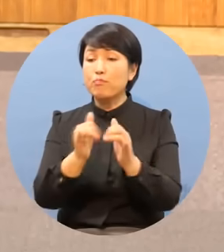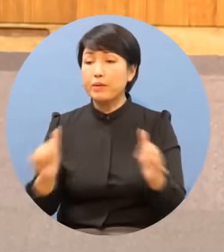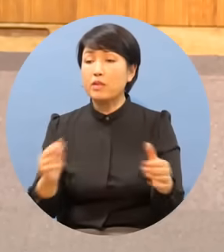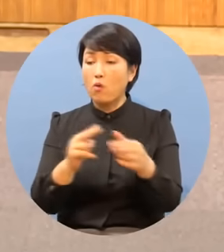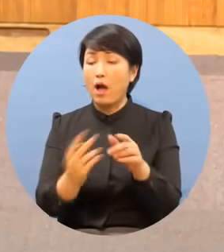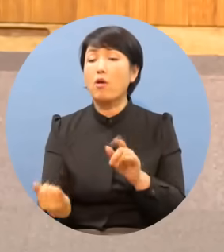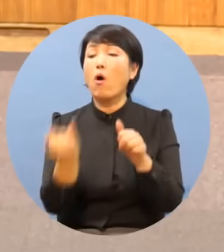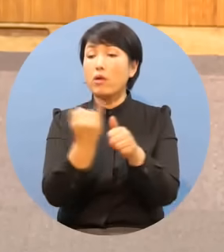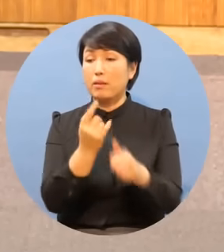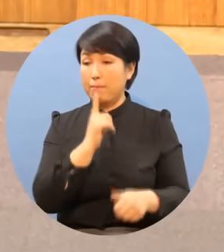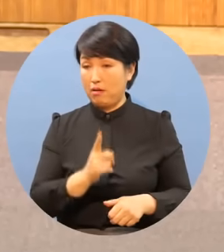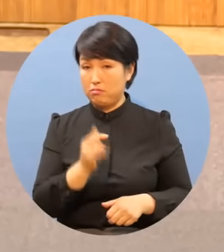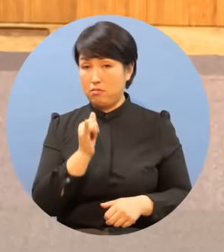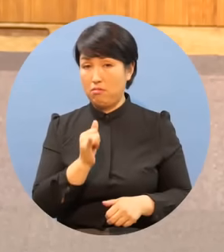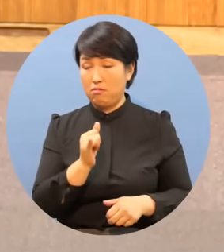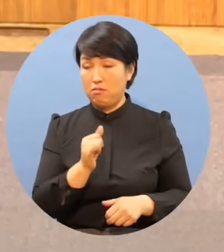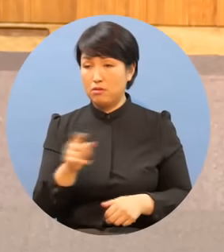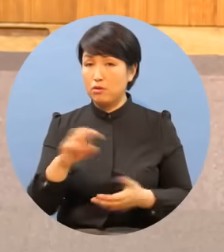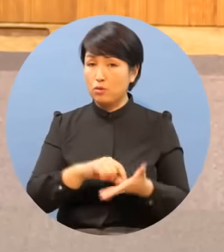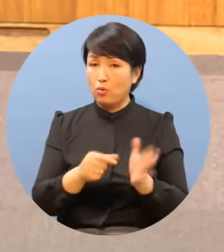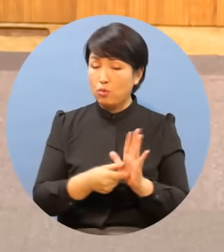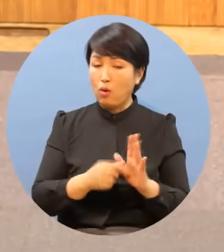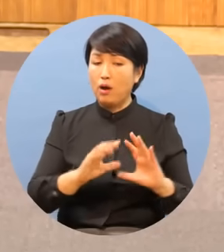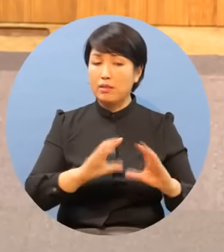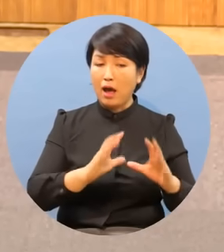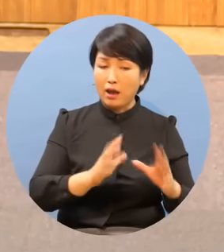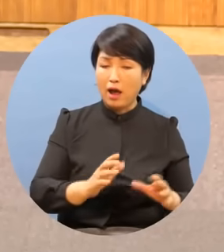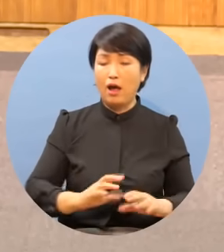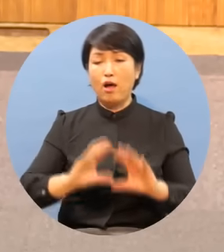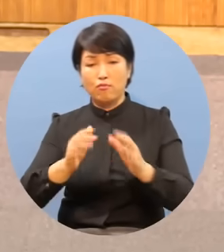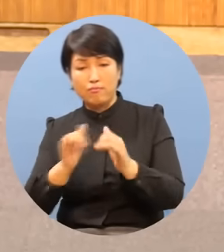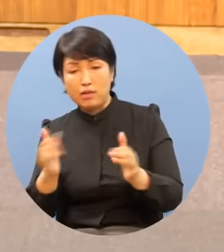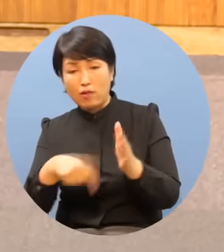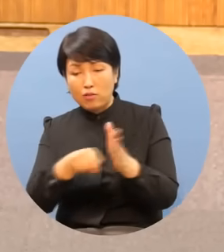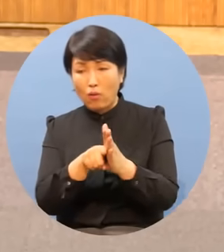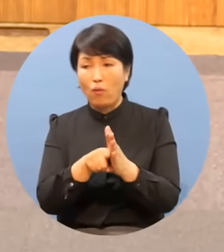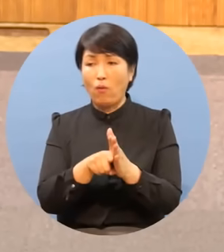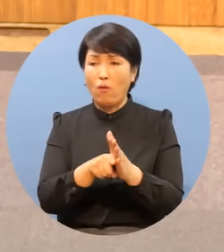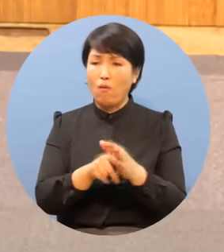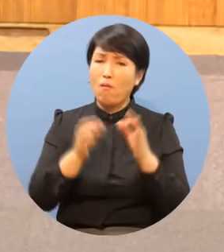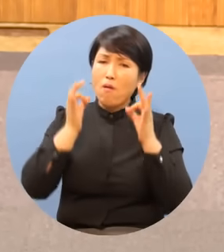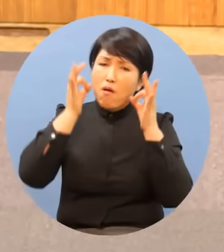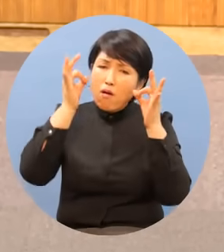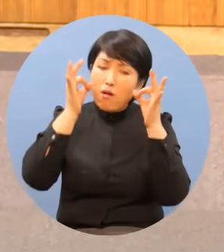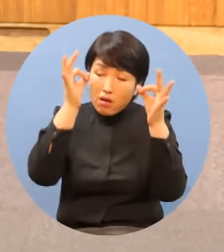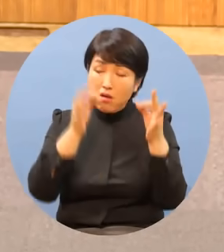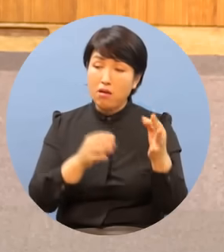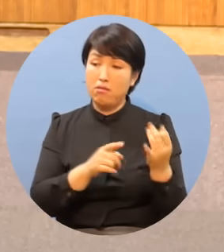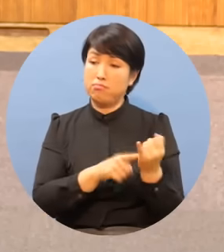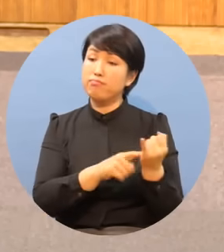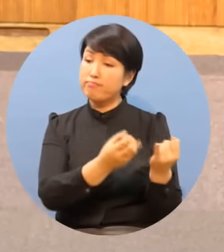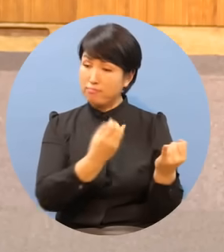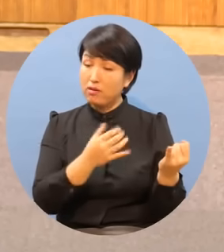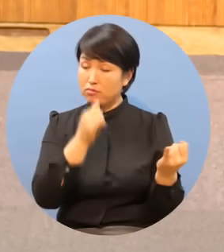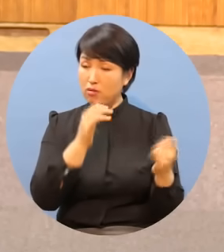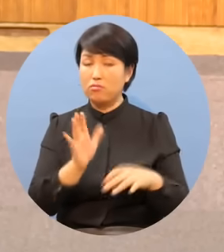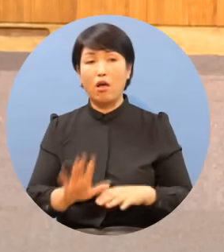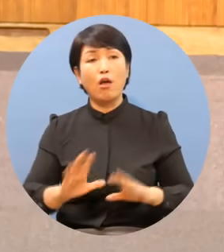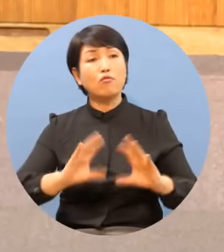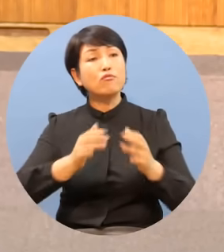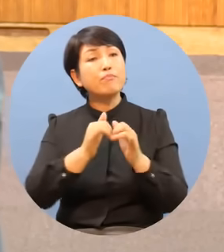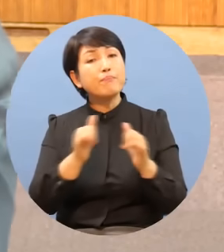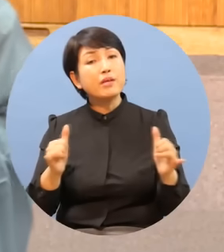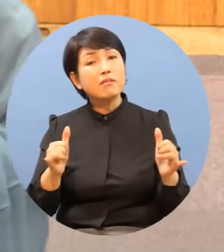국민하고 결혼했다, 그만큼 나라와 국민을 위해서 애를 썼다잖아요.